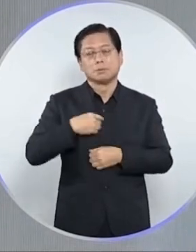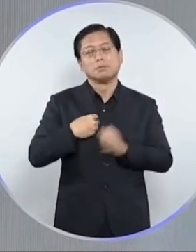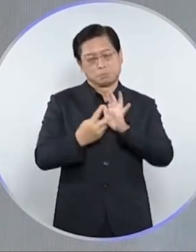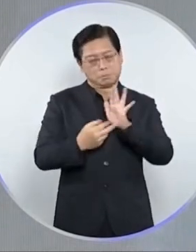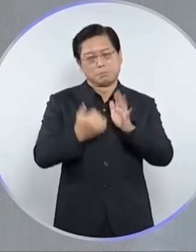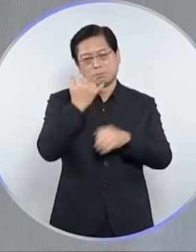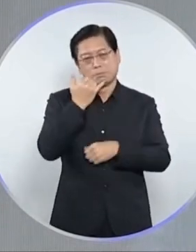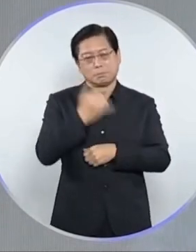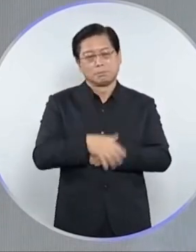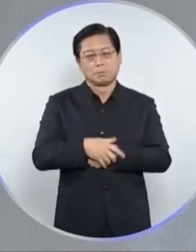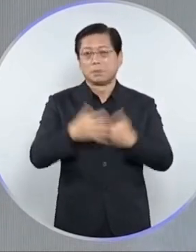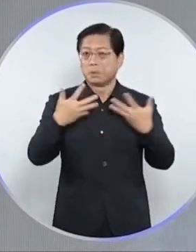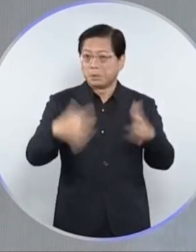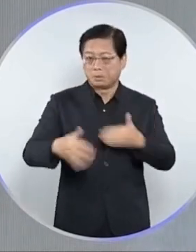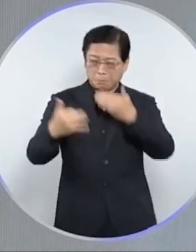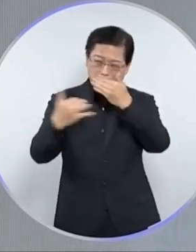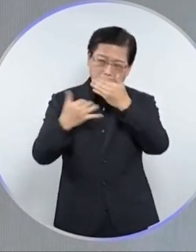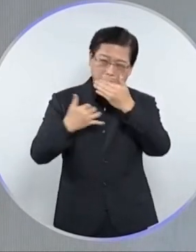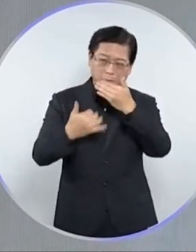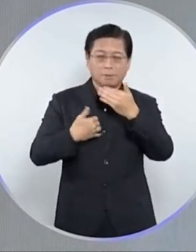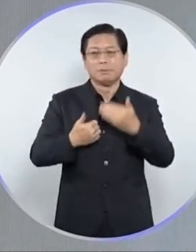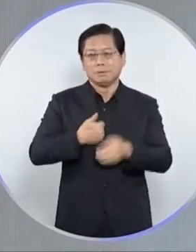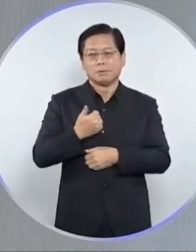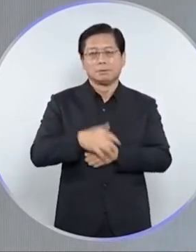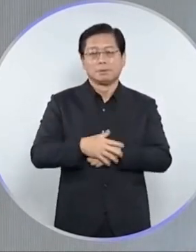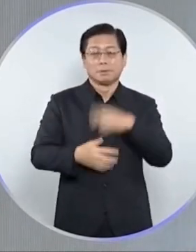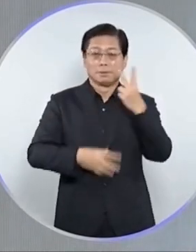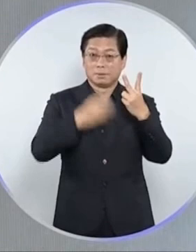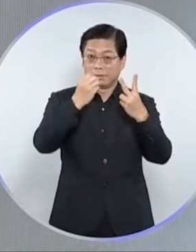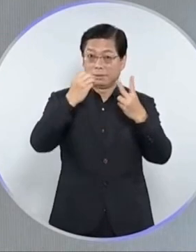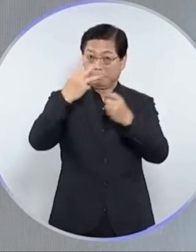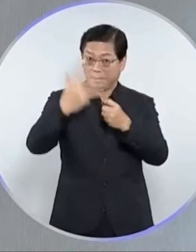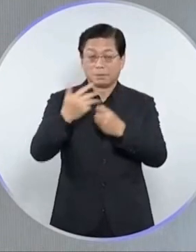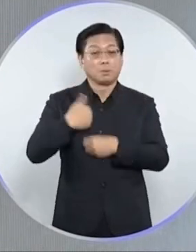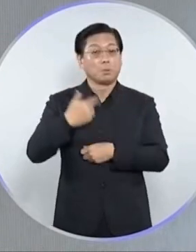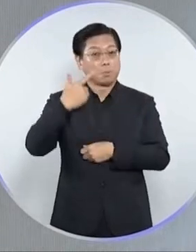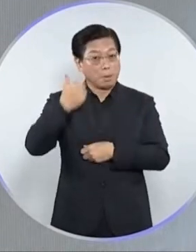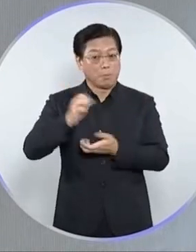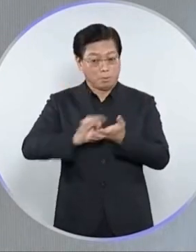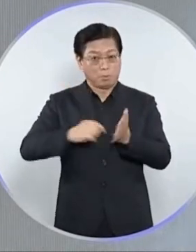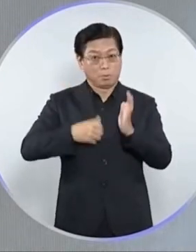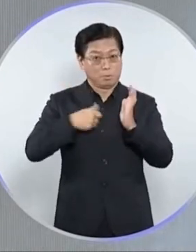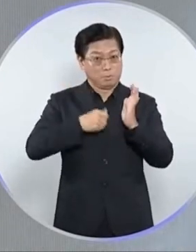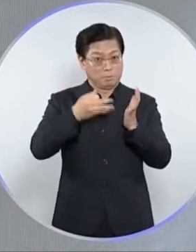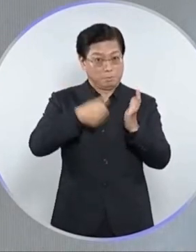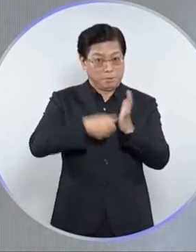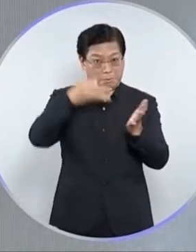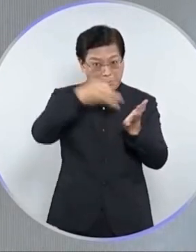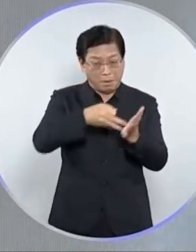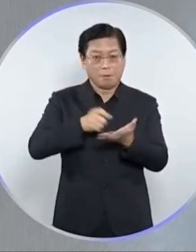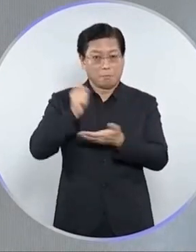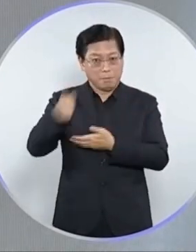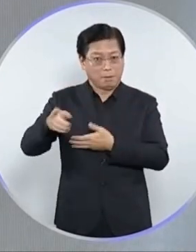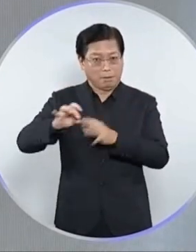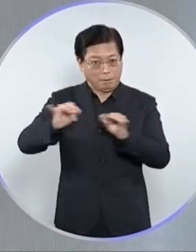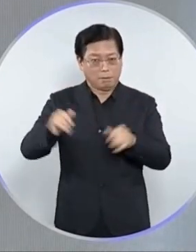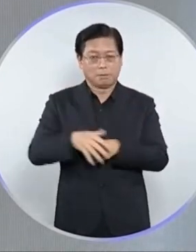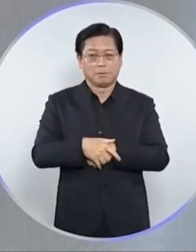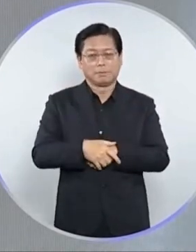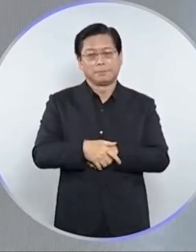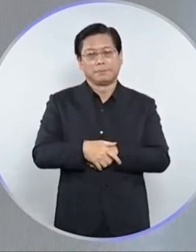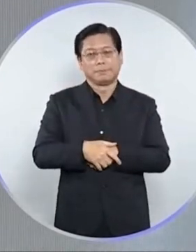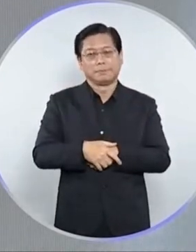明。很多这种抹黑啊什么，我跟你讲哦，2008年，我爸爸用我的名字买的那一块地，